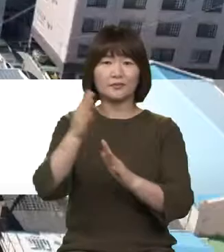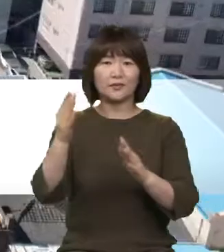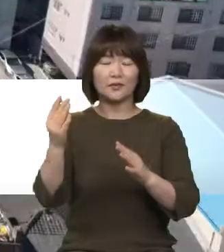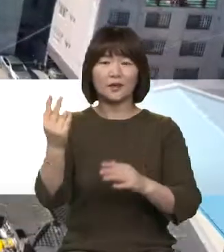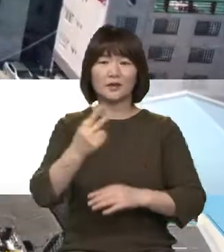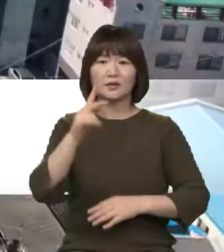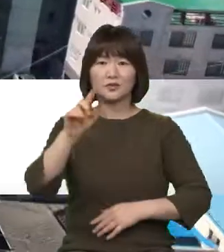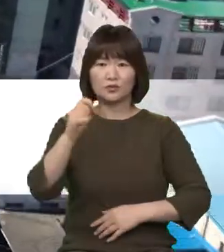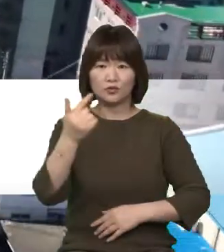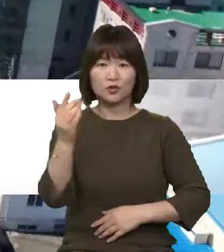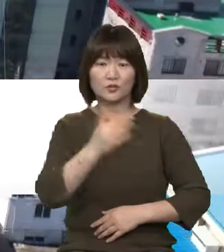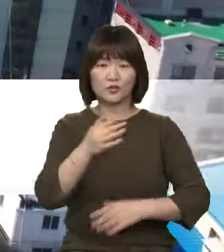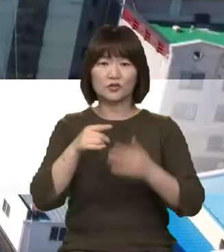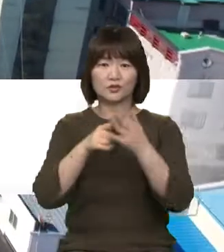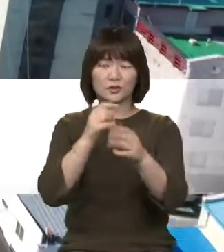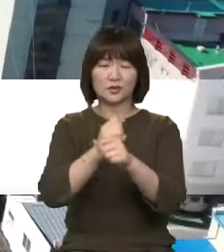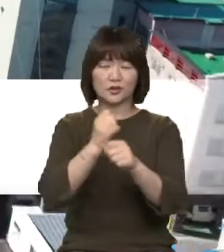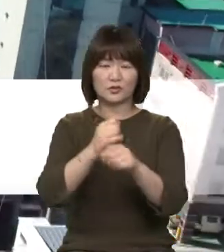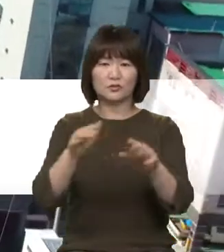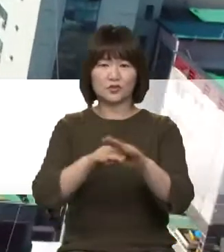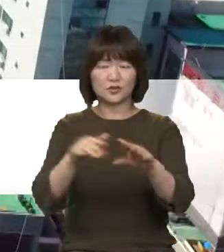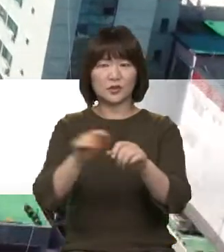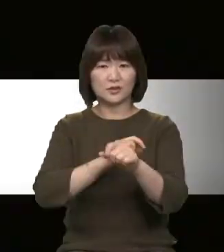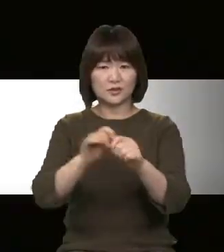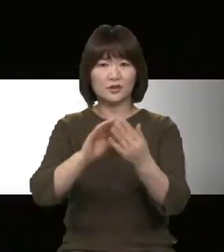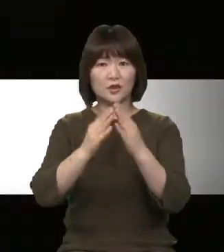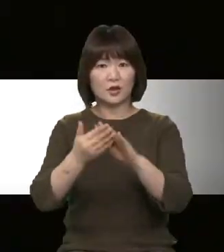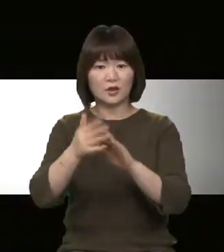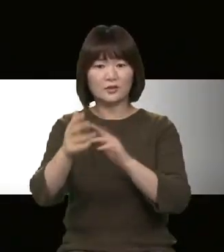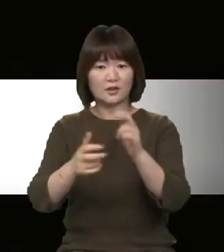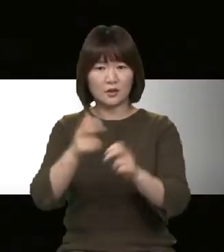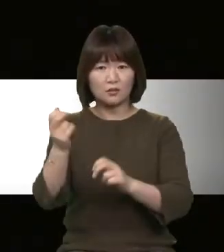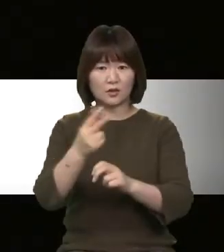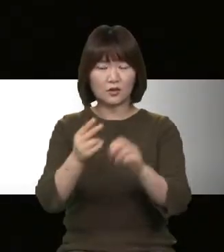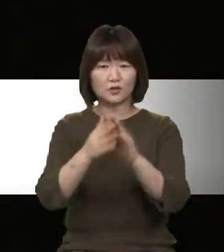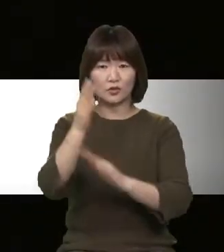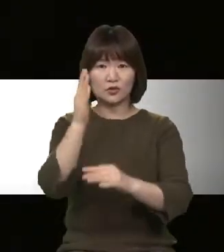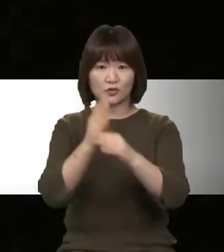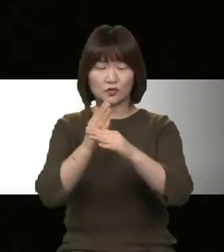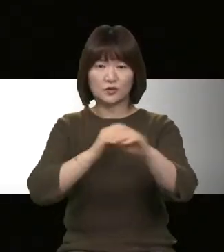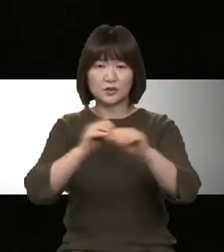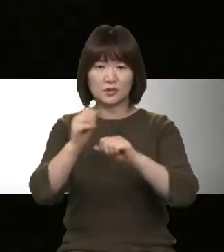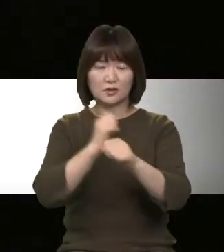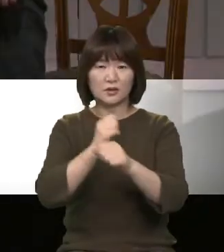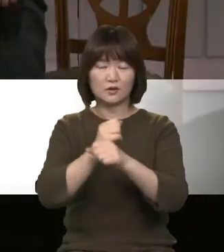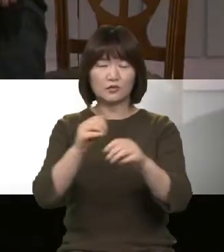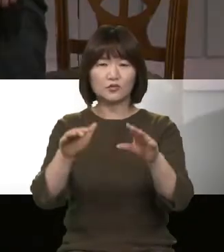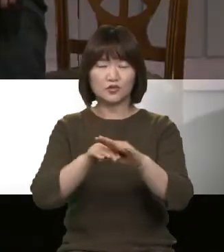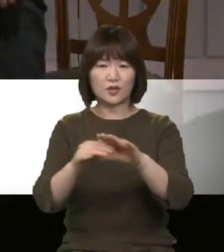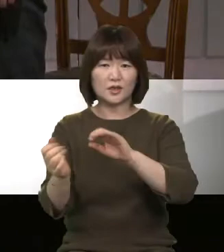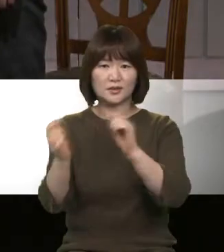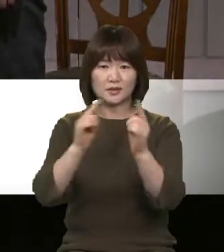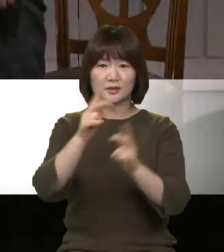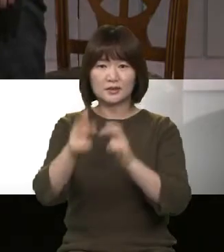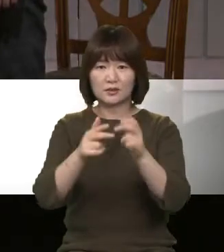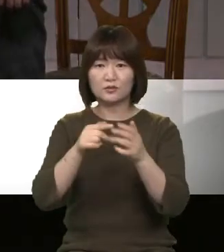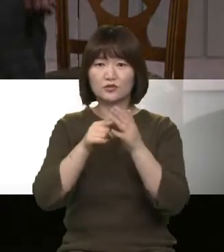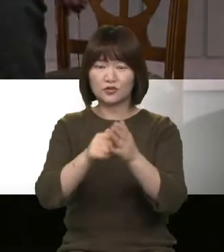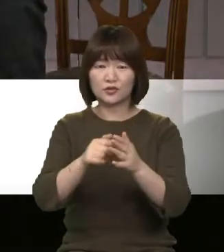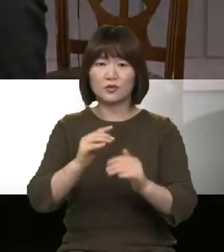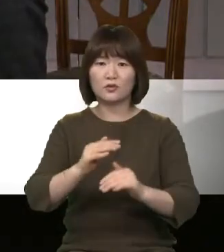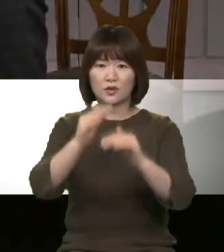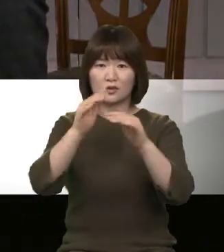포항시 4 2016년부터 추진해온 문화 특화 사업과 원 도심을 중심으로 진행해 온 문화적 재생사업 추진